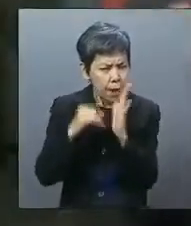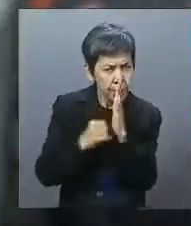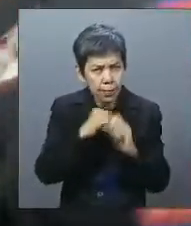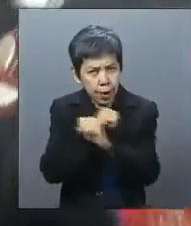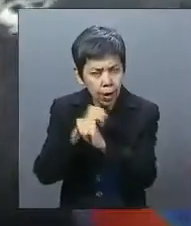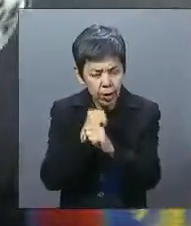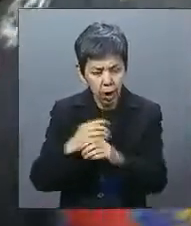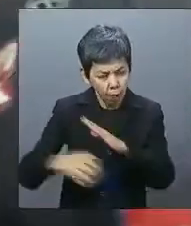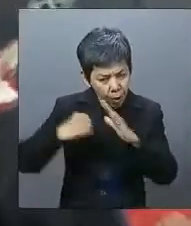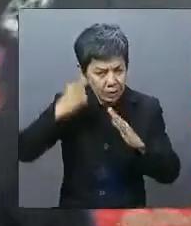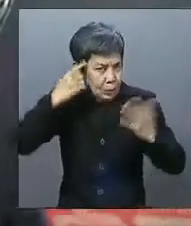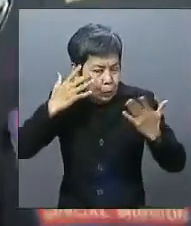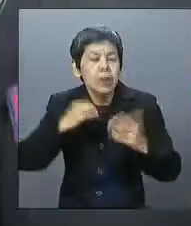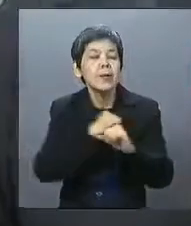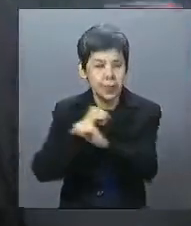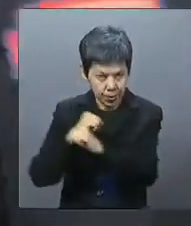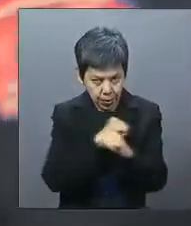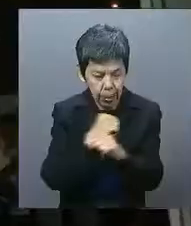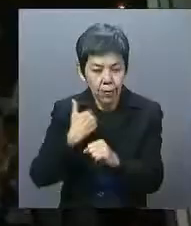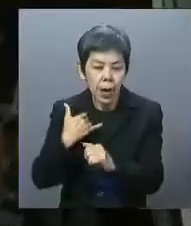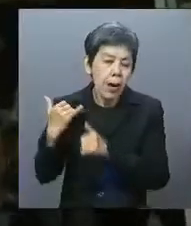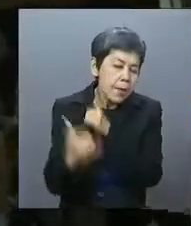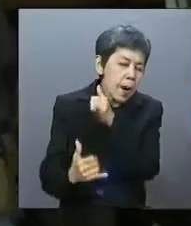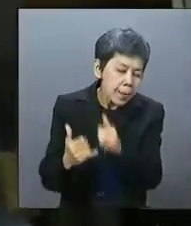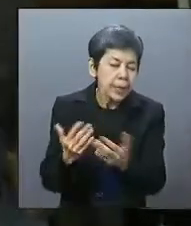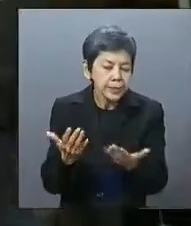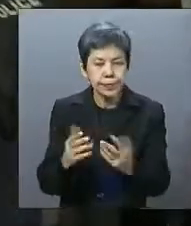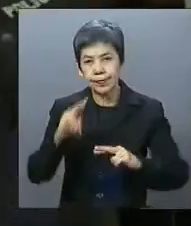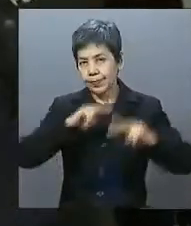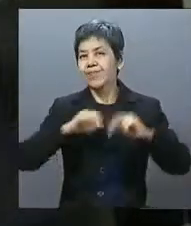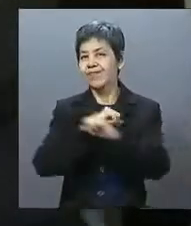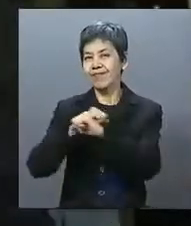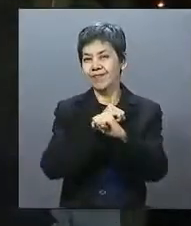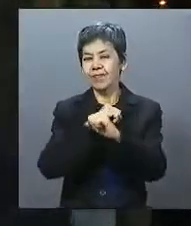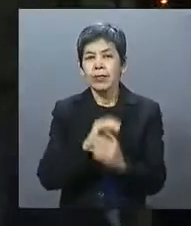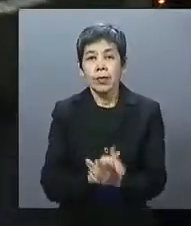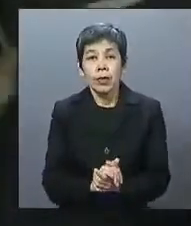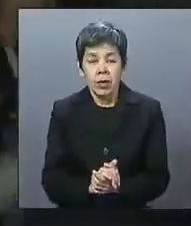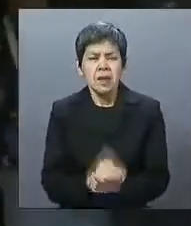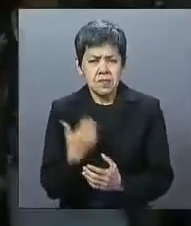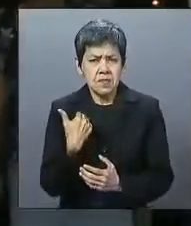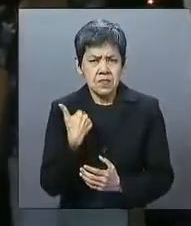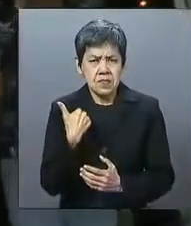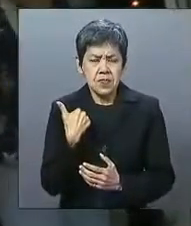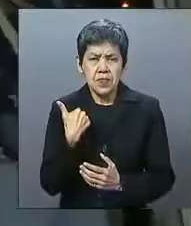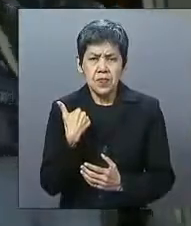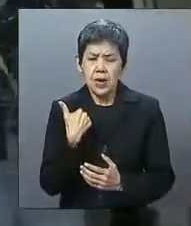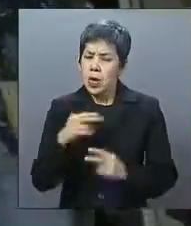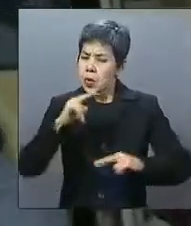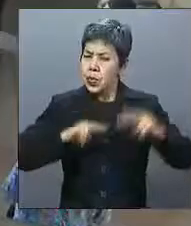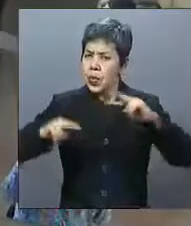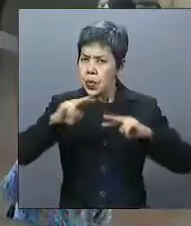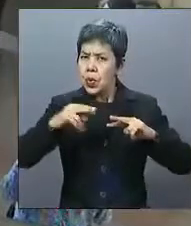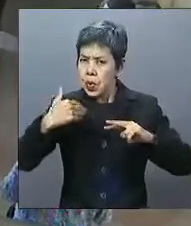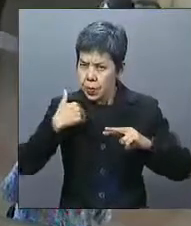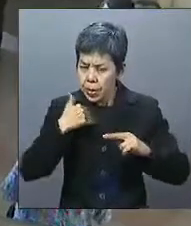ก็มิจฉาชีพที่อาจแฝงมาในช่วงที่มีผู้โดยสารเดินทางจำนวนมากนอกจากนี้นะครับยังมีการเข้มงวดในส่วน